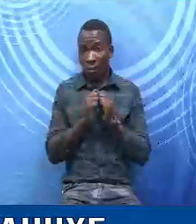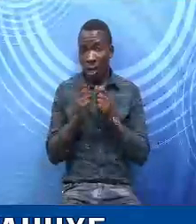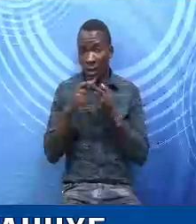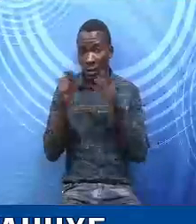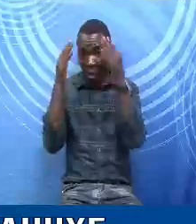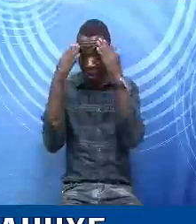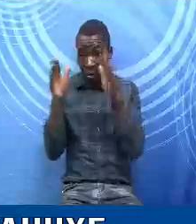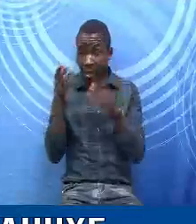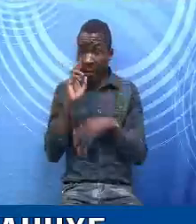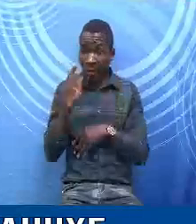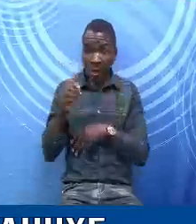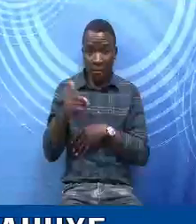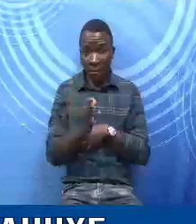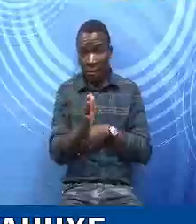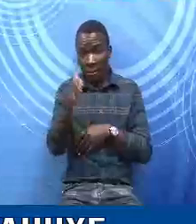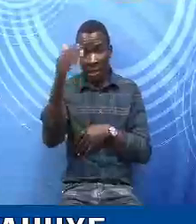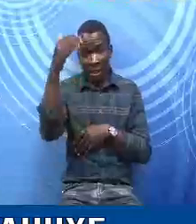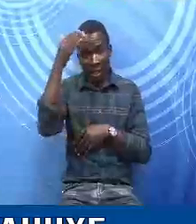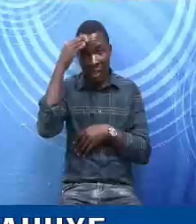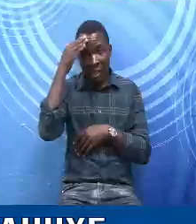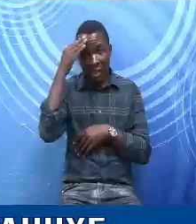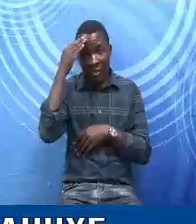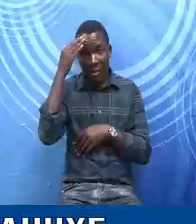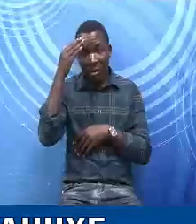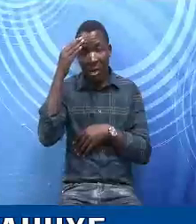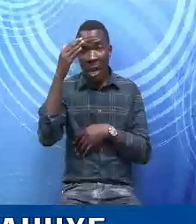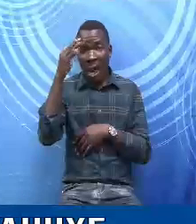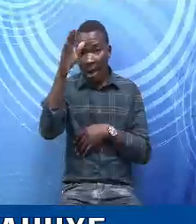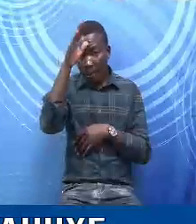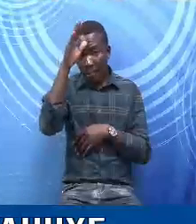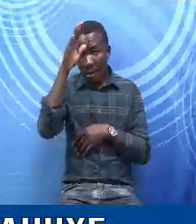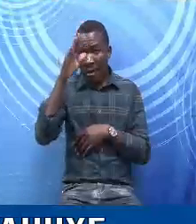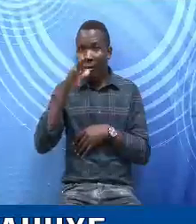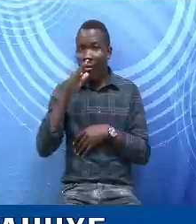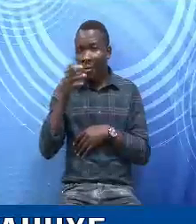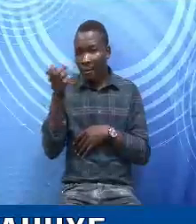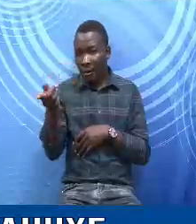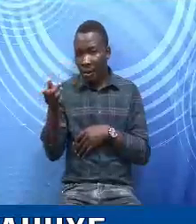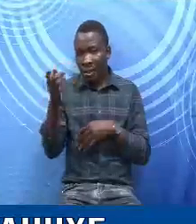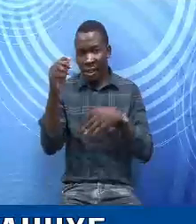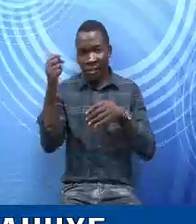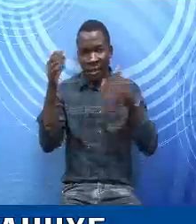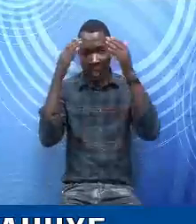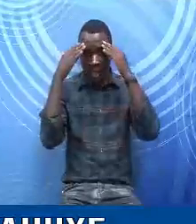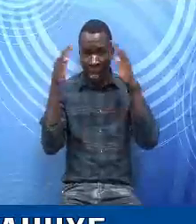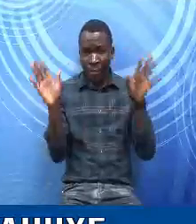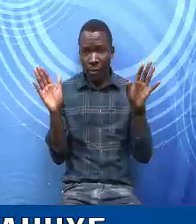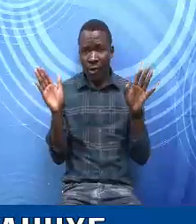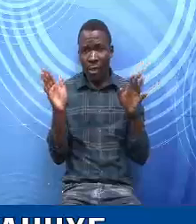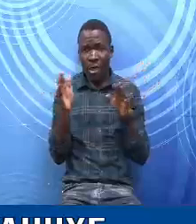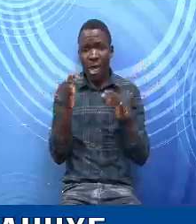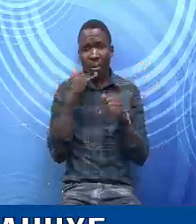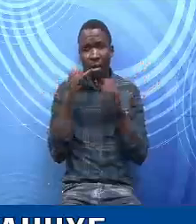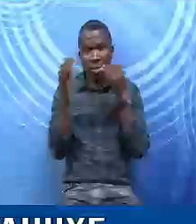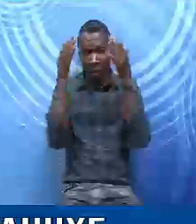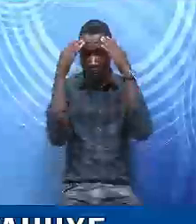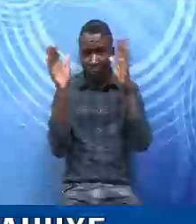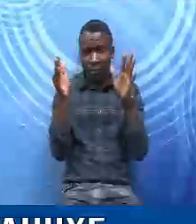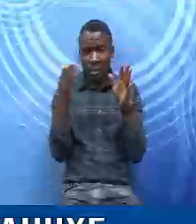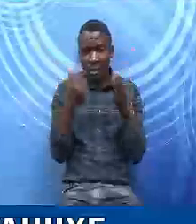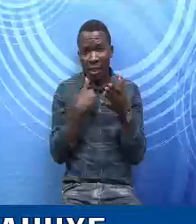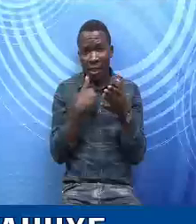ari se w'uyu mumama wawe, nta bindi nzi. Amakuru ye nzi ngo yarafashwe najya, ntabwo nabimenya. Nabaye